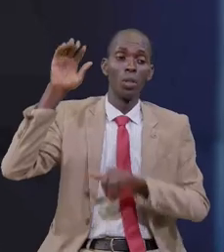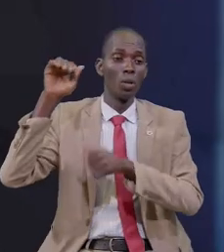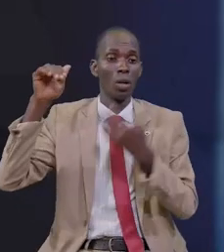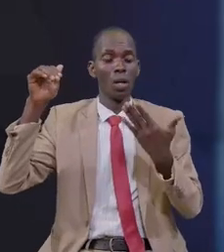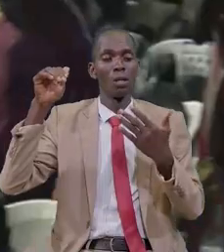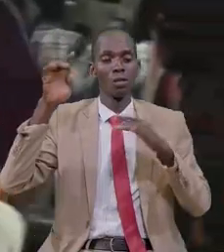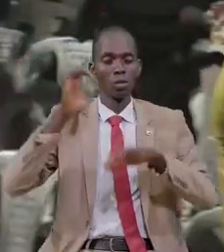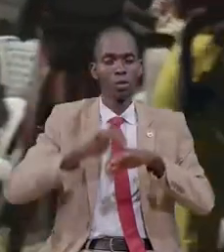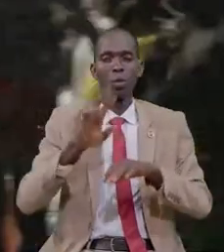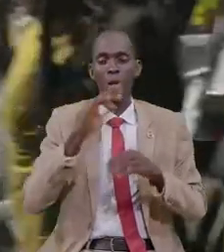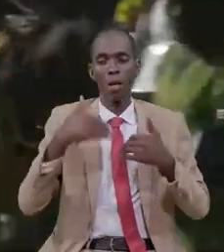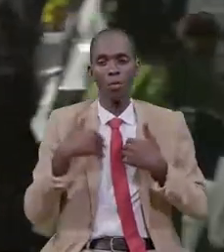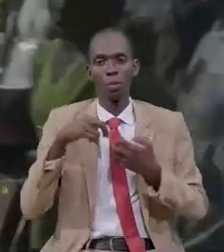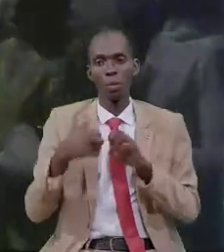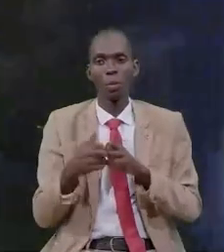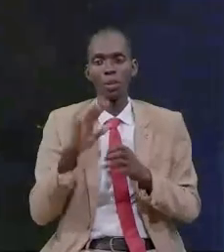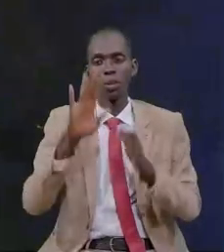Ton miracle est garanti.